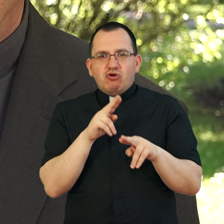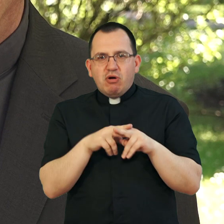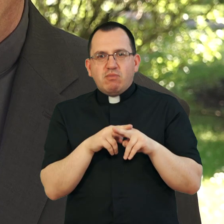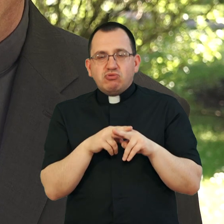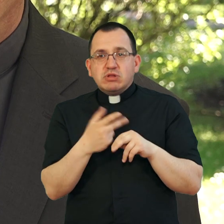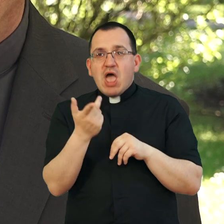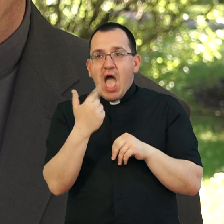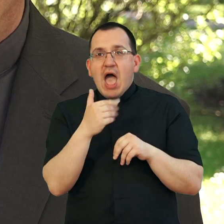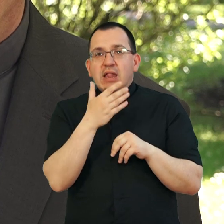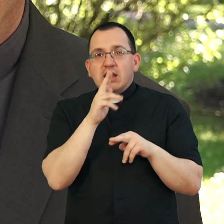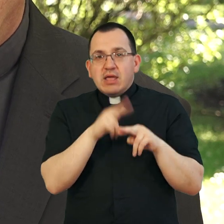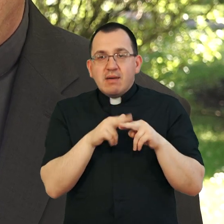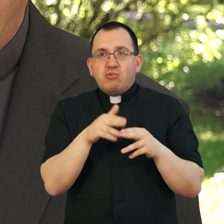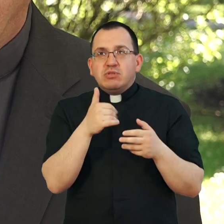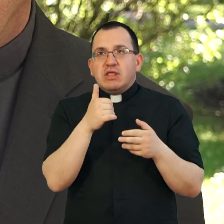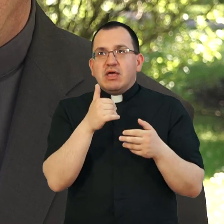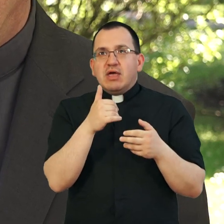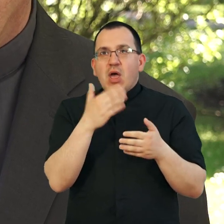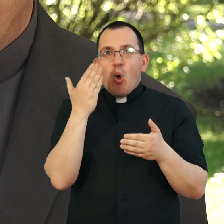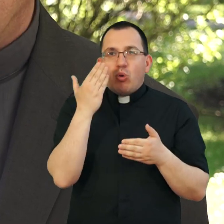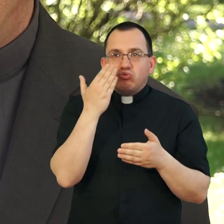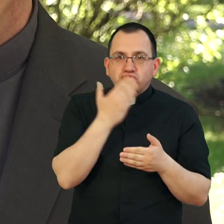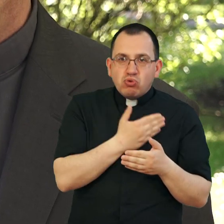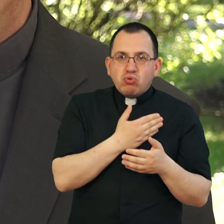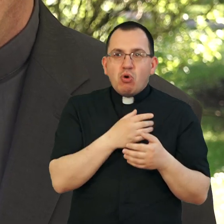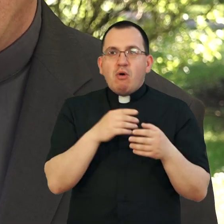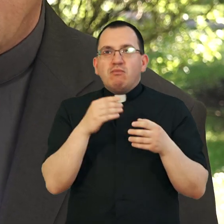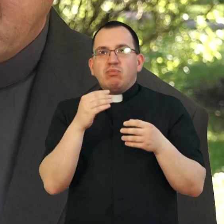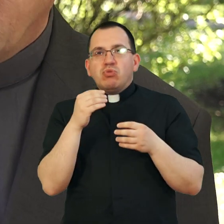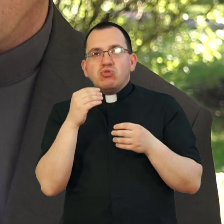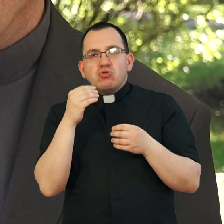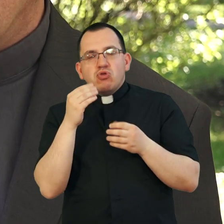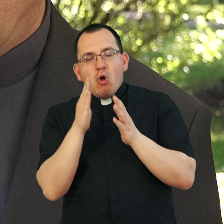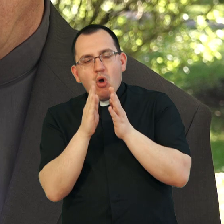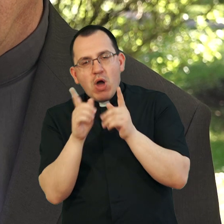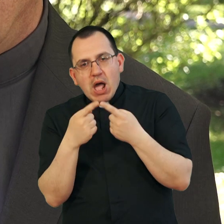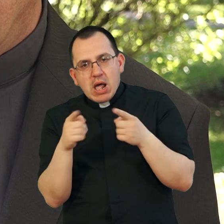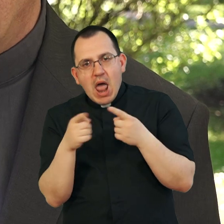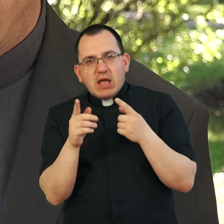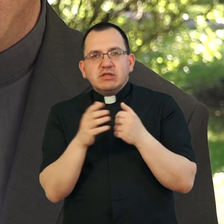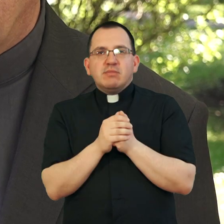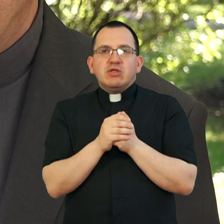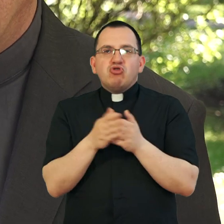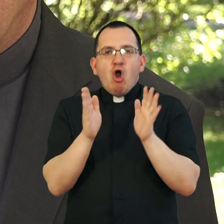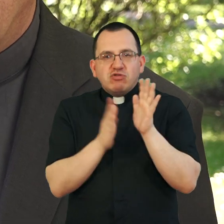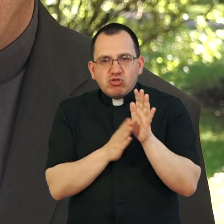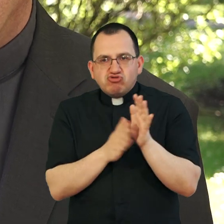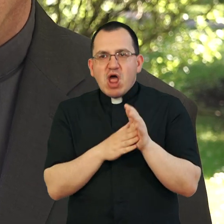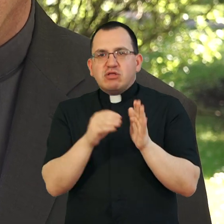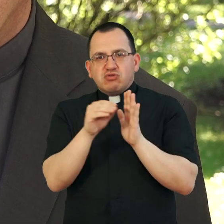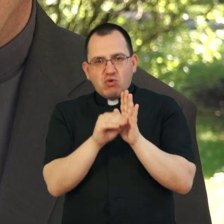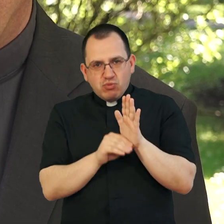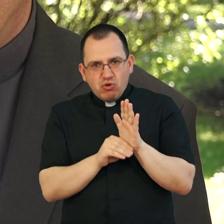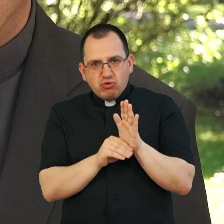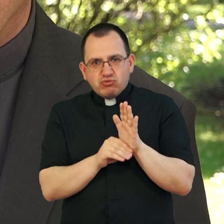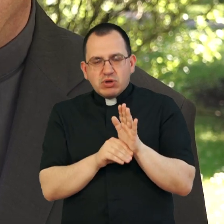bit će jedan duhovno, meditativno, glazbeno, svjedočanski program